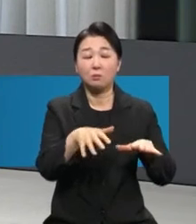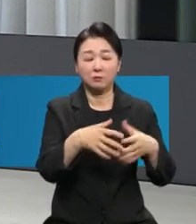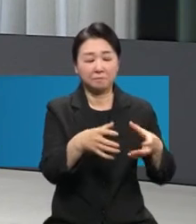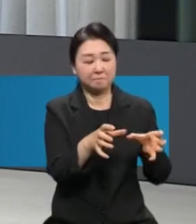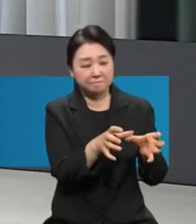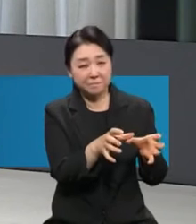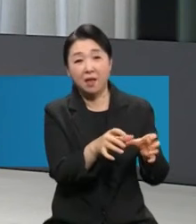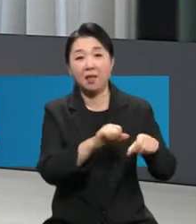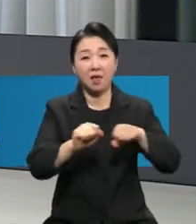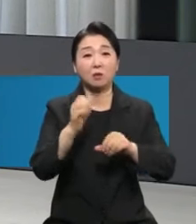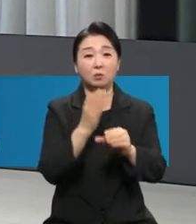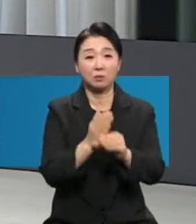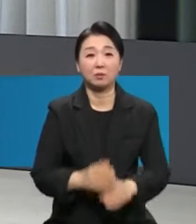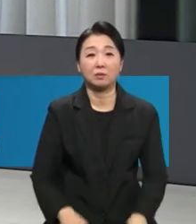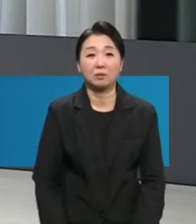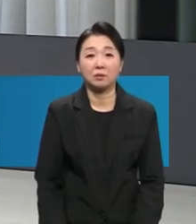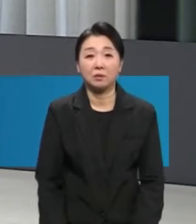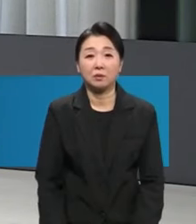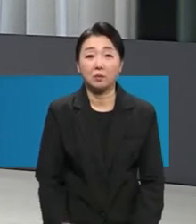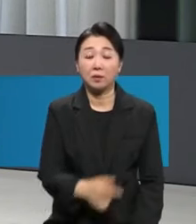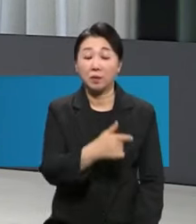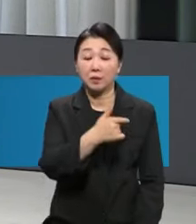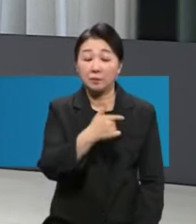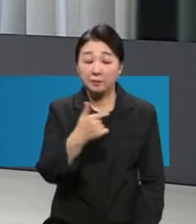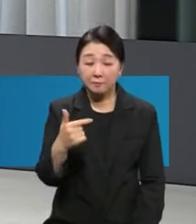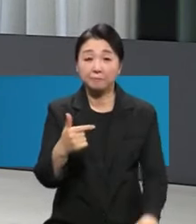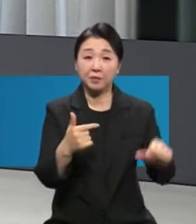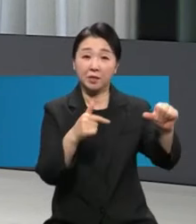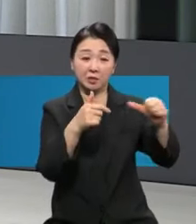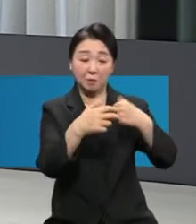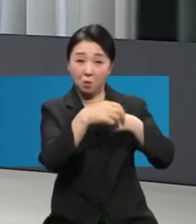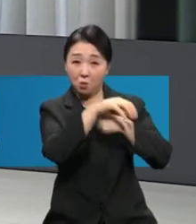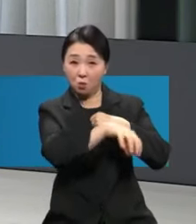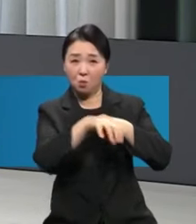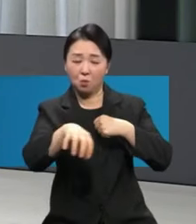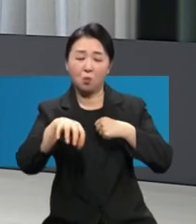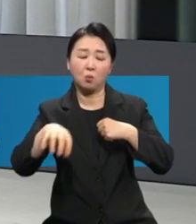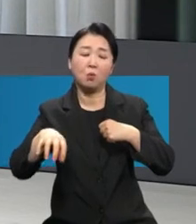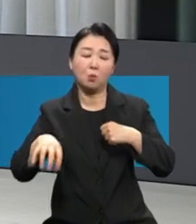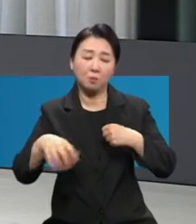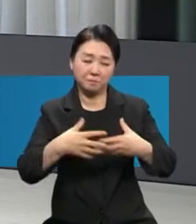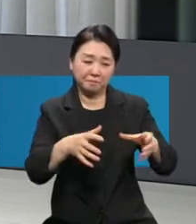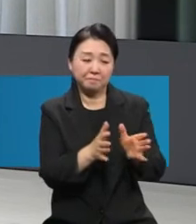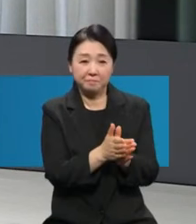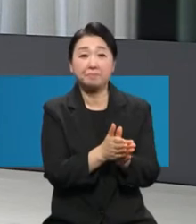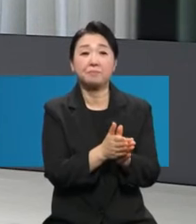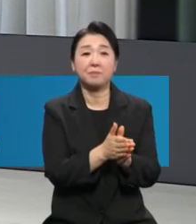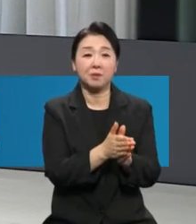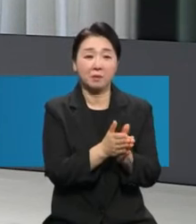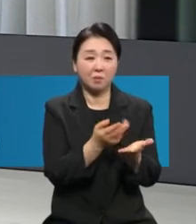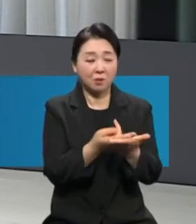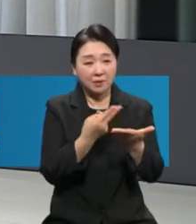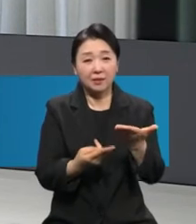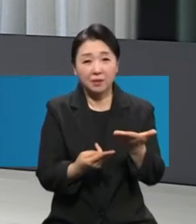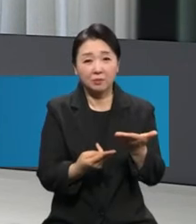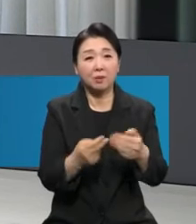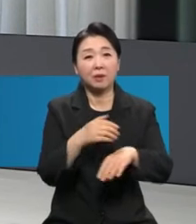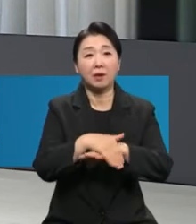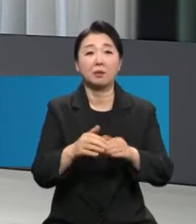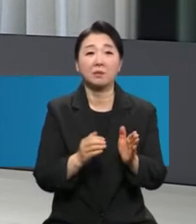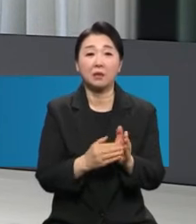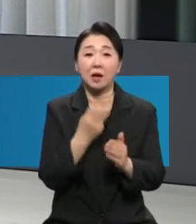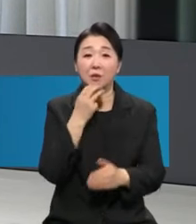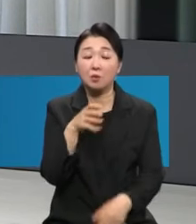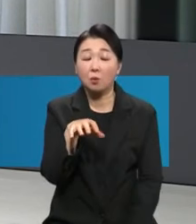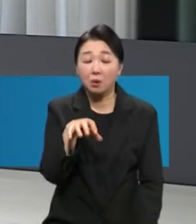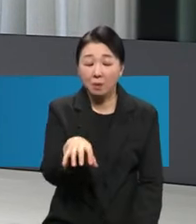나섭니다. 오늘은 이른바 빅5 병원의 전공의들이 단체로 병원을 떠나겠다고 한 날입니다. 서울에서만 1,000명 넘는